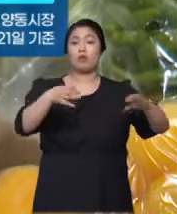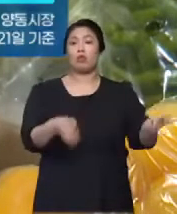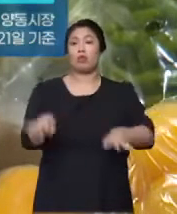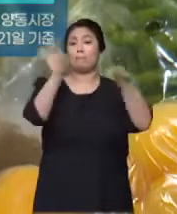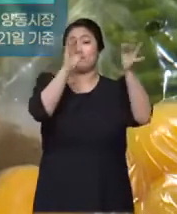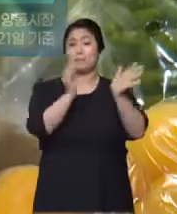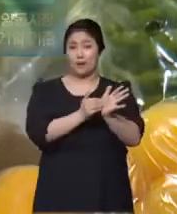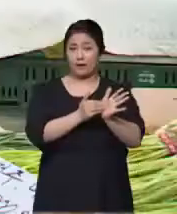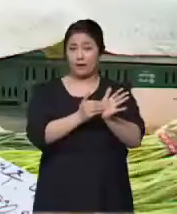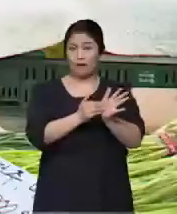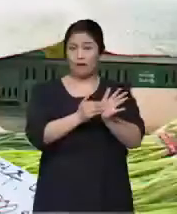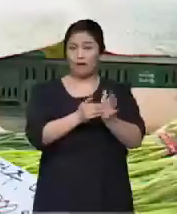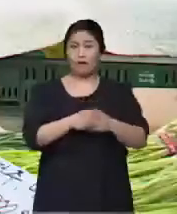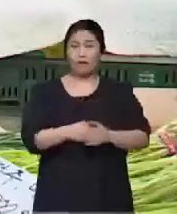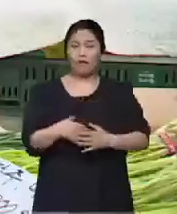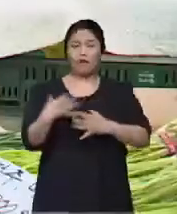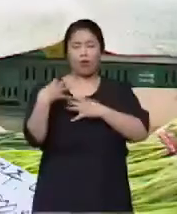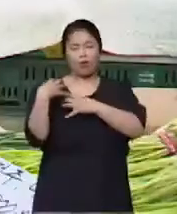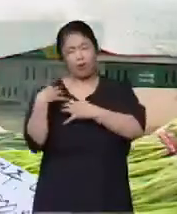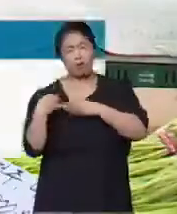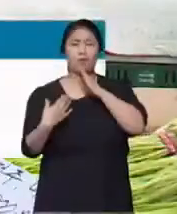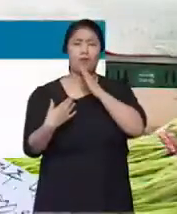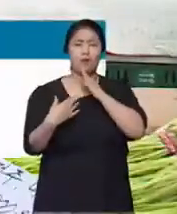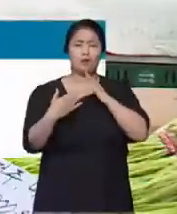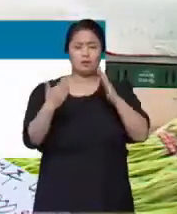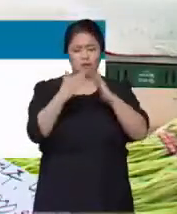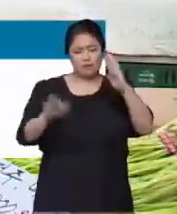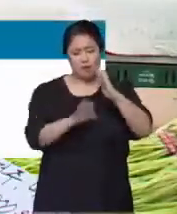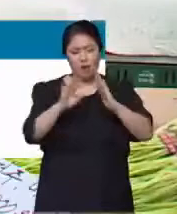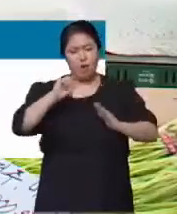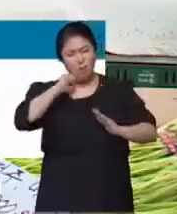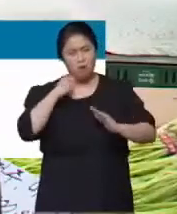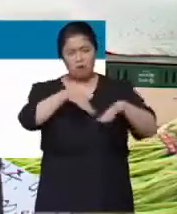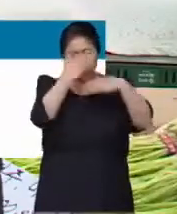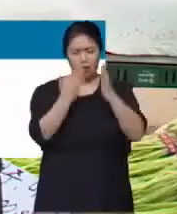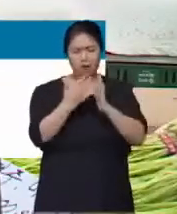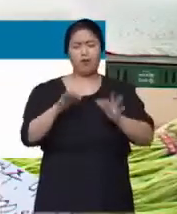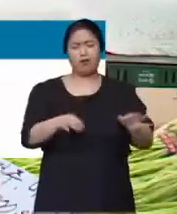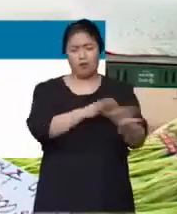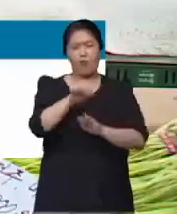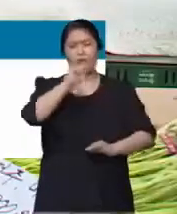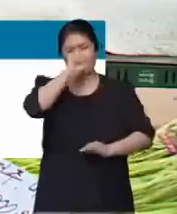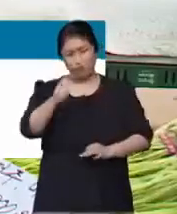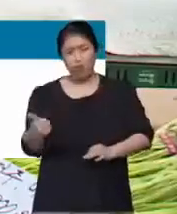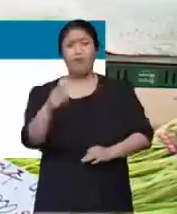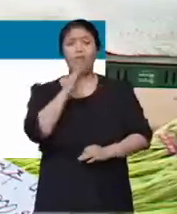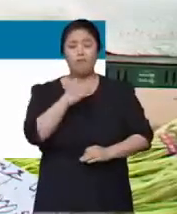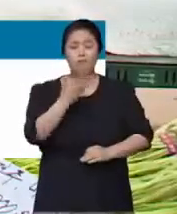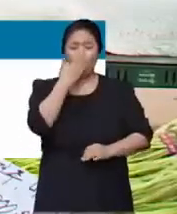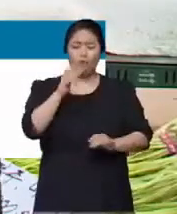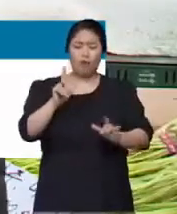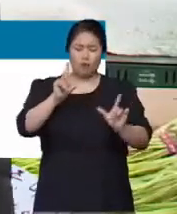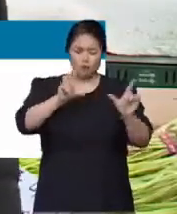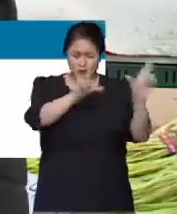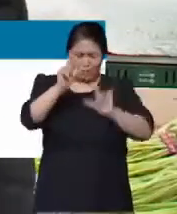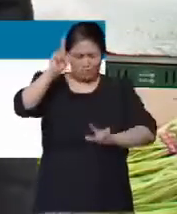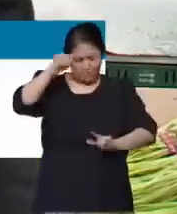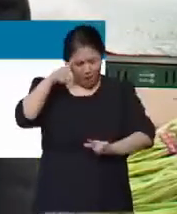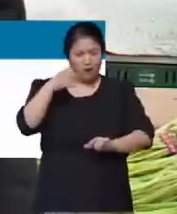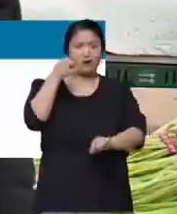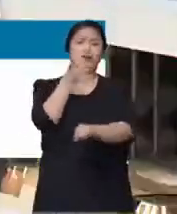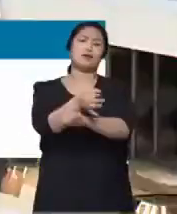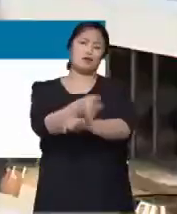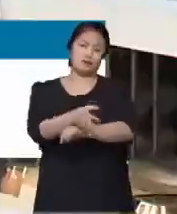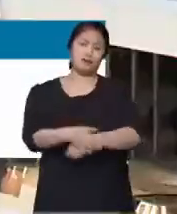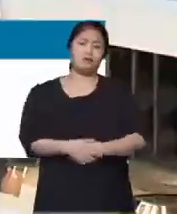값이 뛰었습니다. 부담스럽죠. 가게가 힘드니까 지금 다 힘들잖아요. 그러니까 먹고 살아야 되니까 그래도